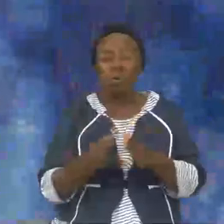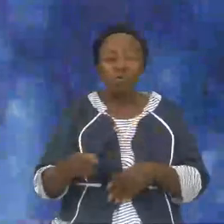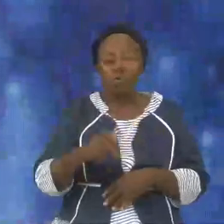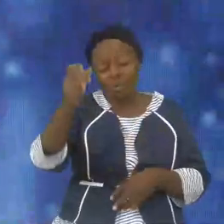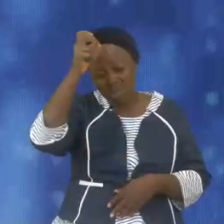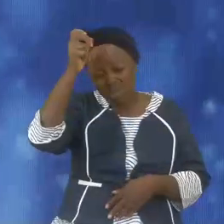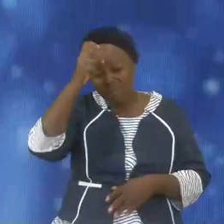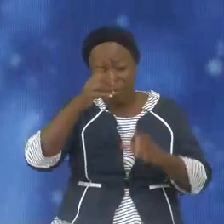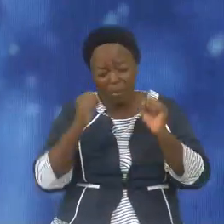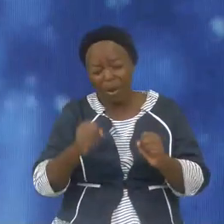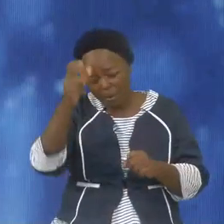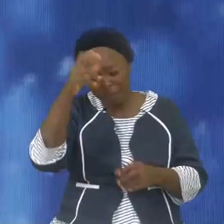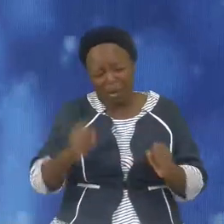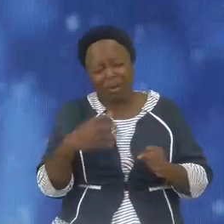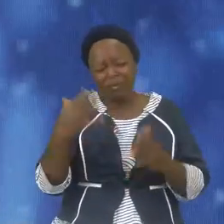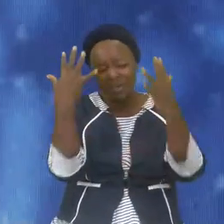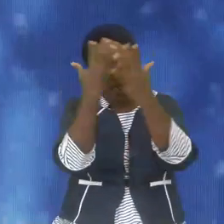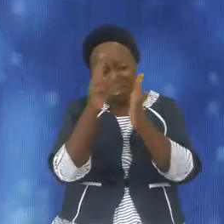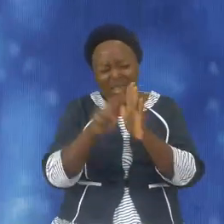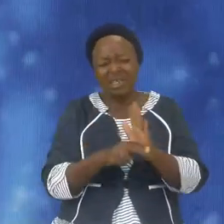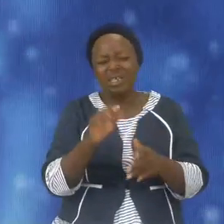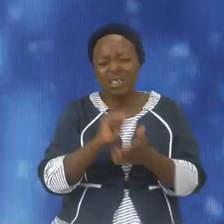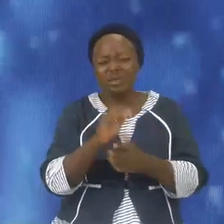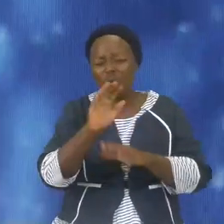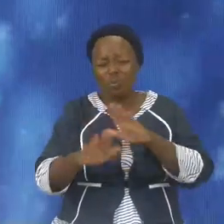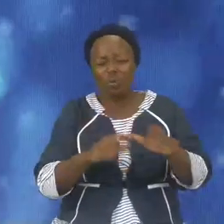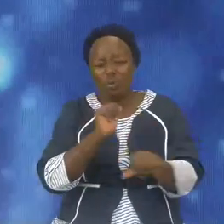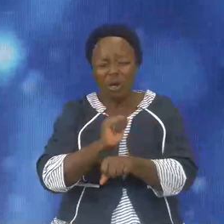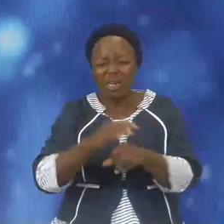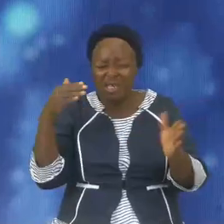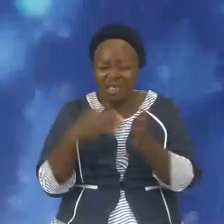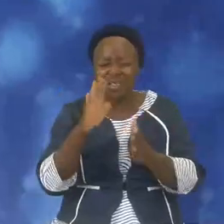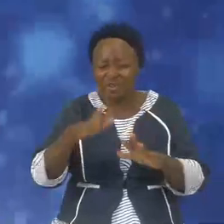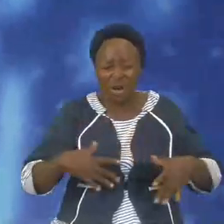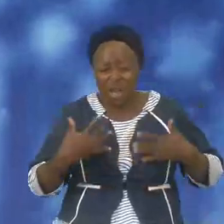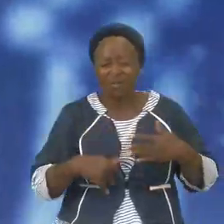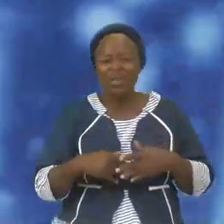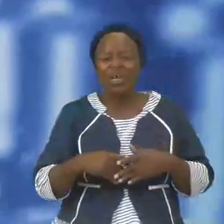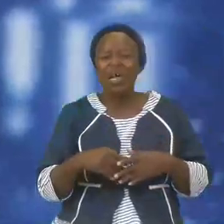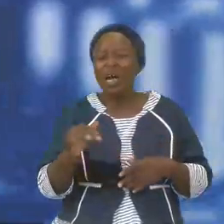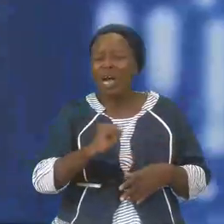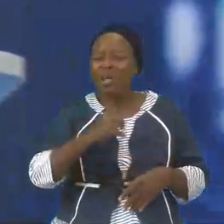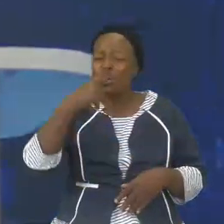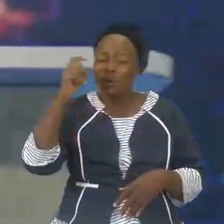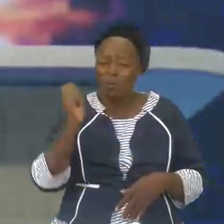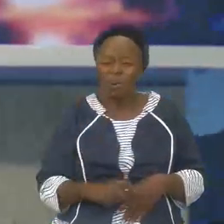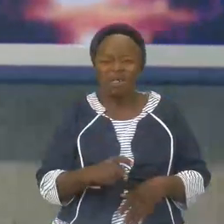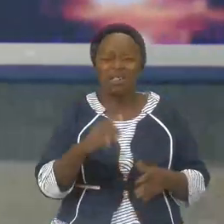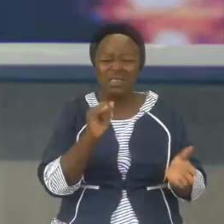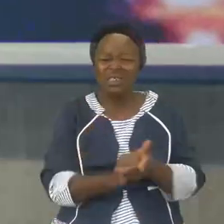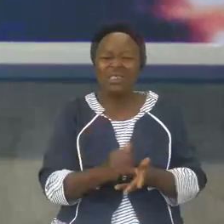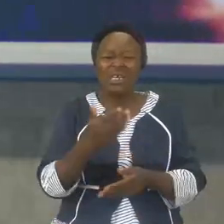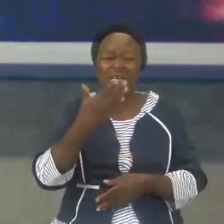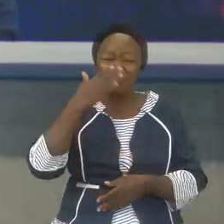Et tous ces pouvoirs démoniaques qui luttent contre votre vie, qui agissent contre votre vie, je